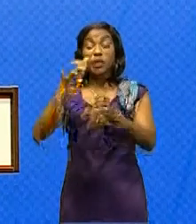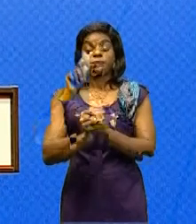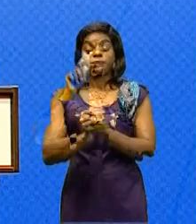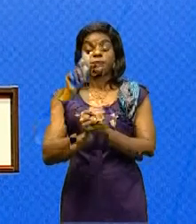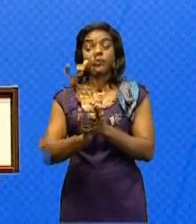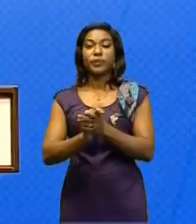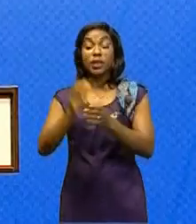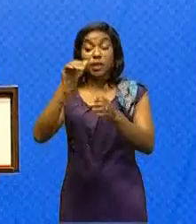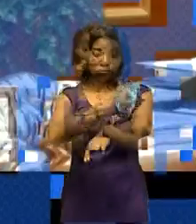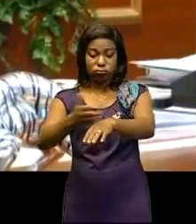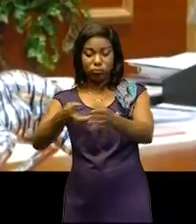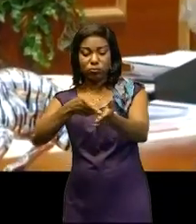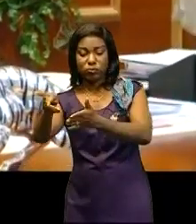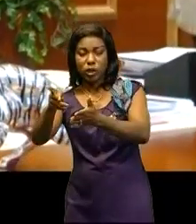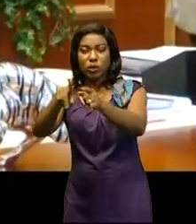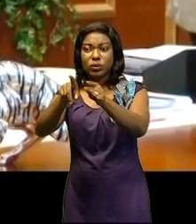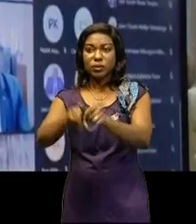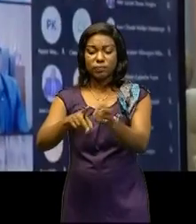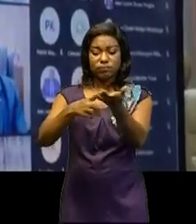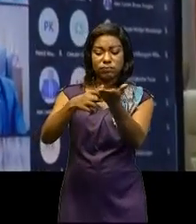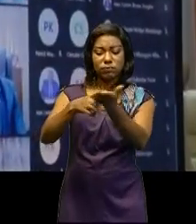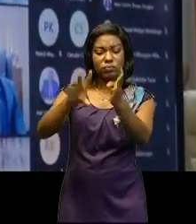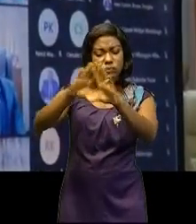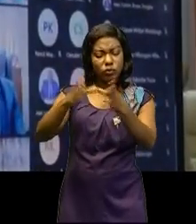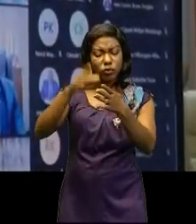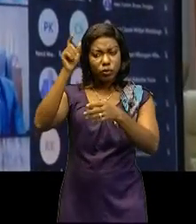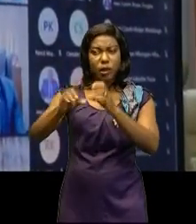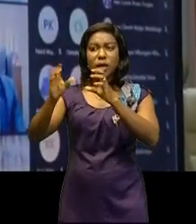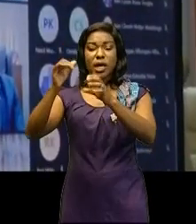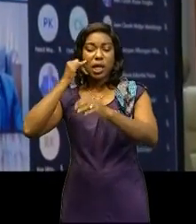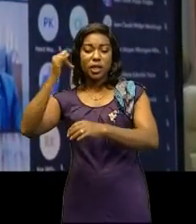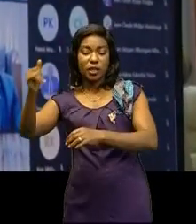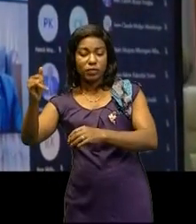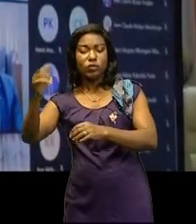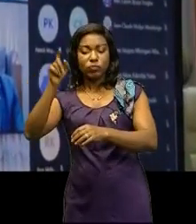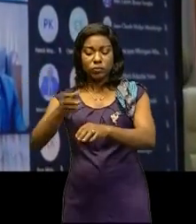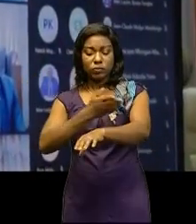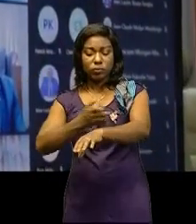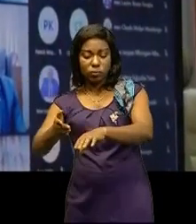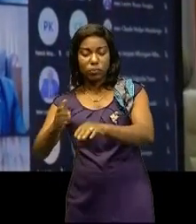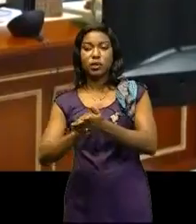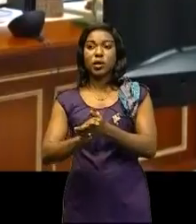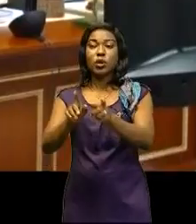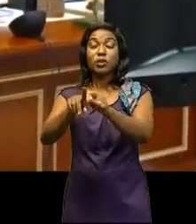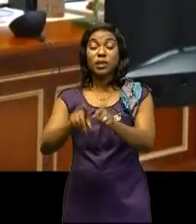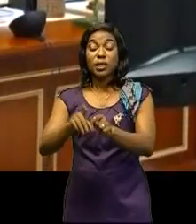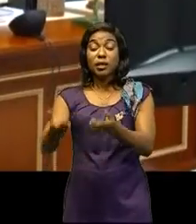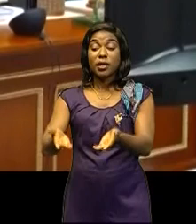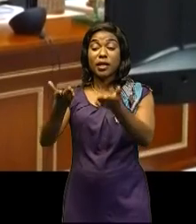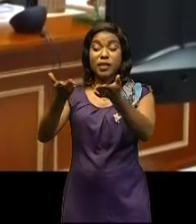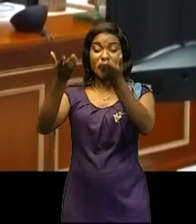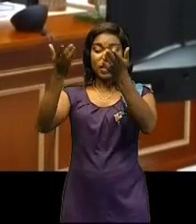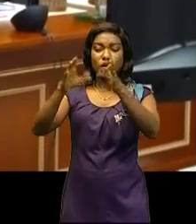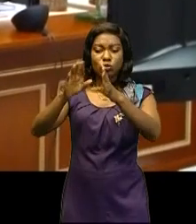fiscaux à octroyer aux concessionnaires des services publics des télécommunications. En vue de lever un obstacle